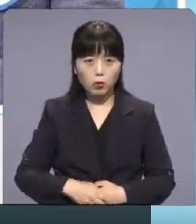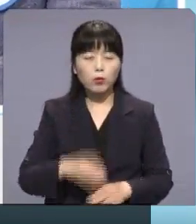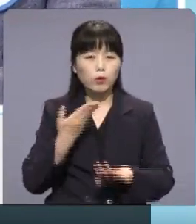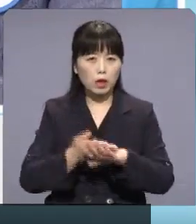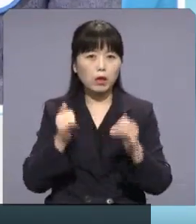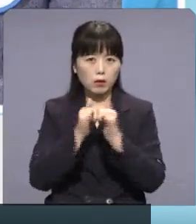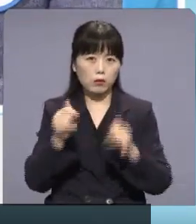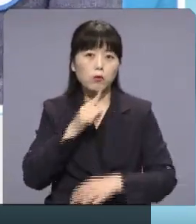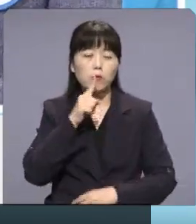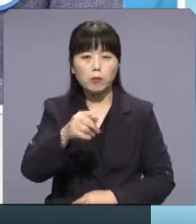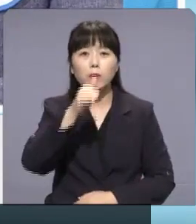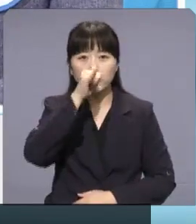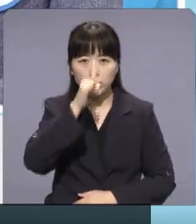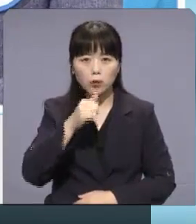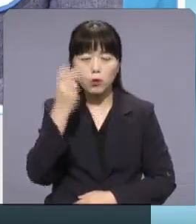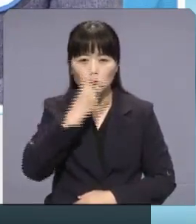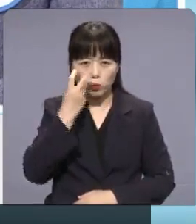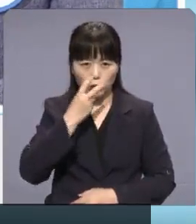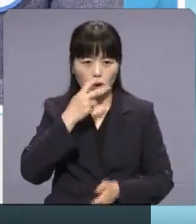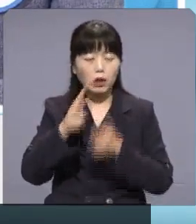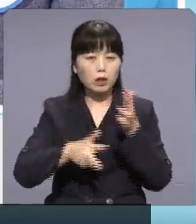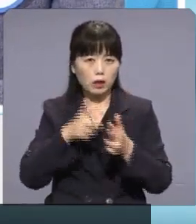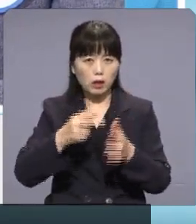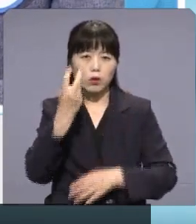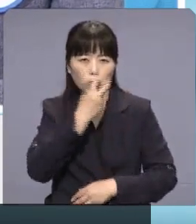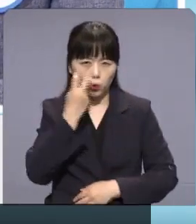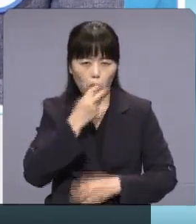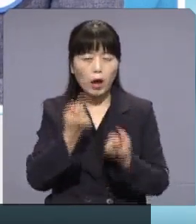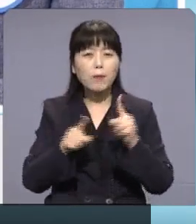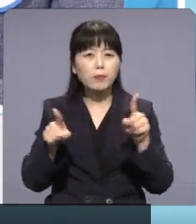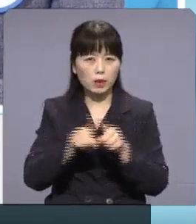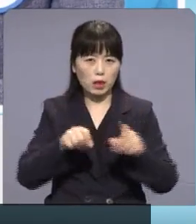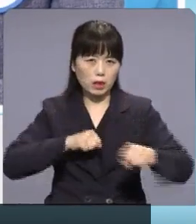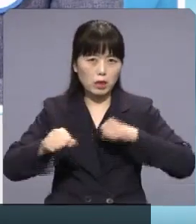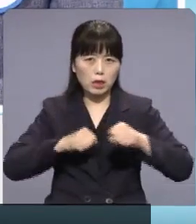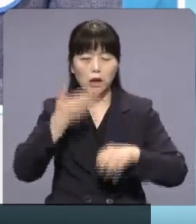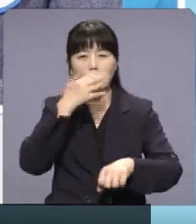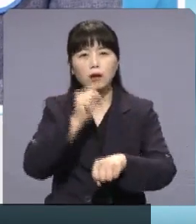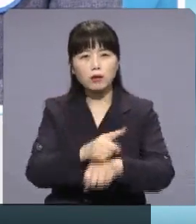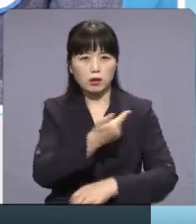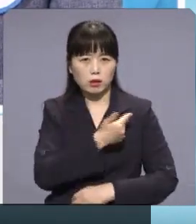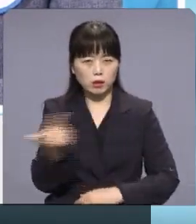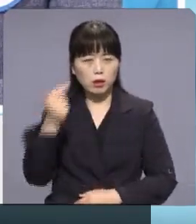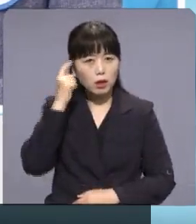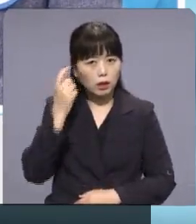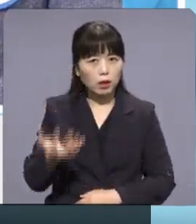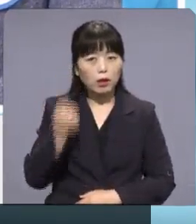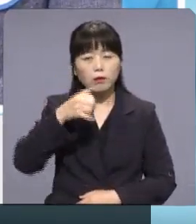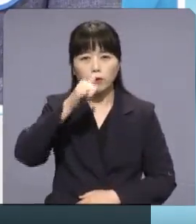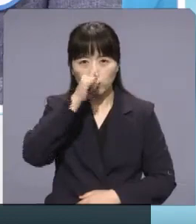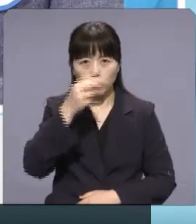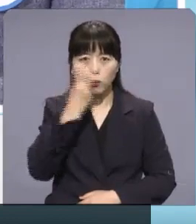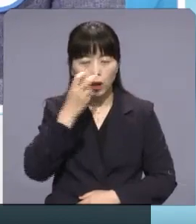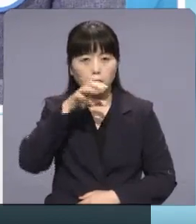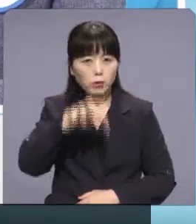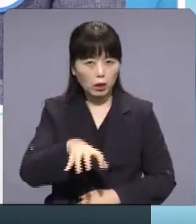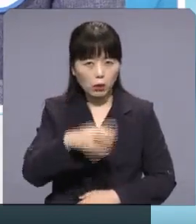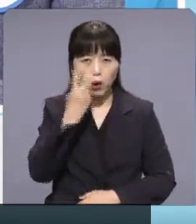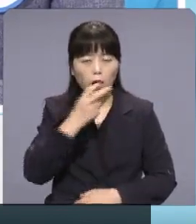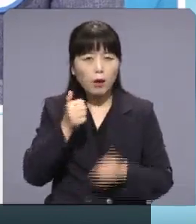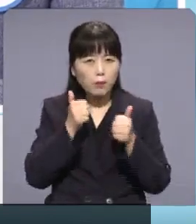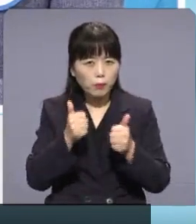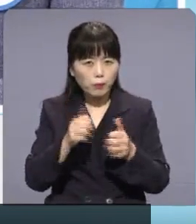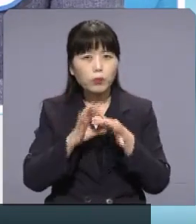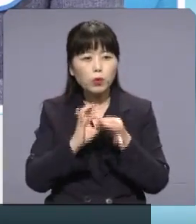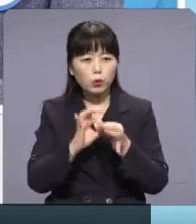돼 있고 그래서 수사기관의 수사가 같이 함께 진행될 가능성이 높다라는 생각이 들고 감사원 감사